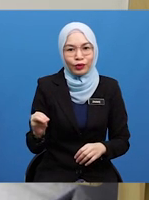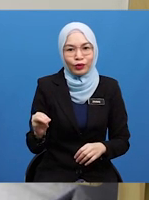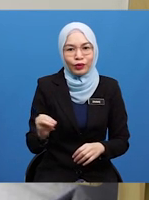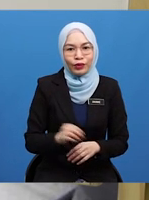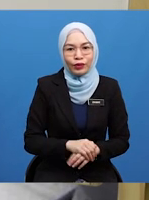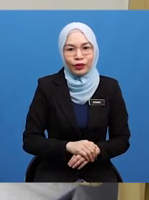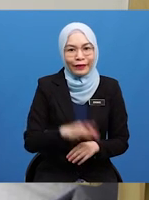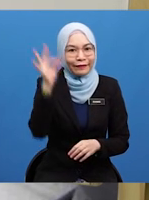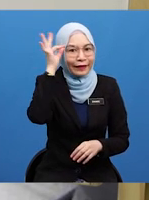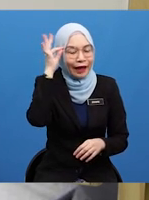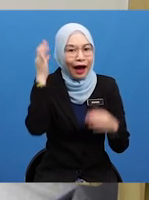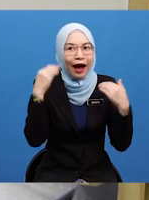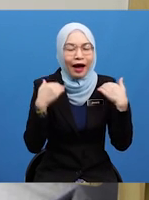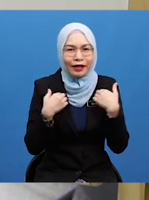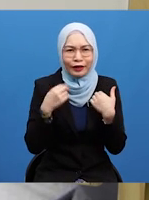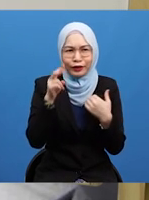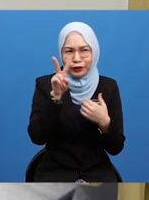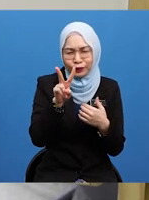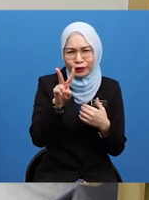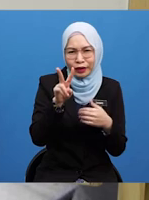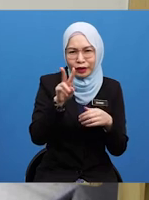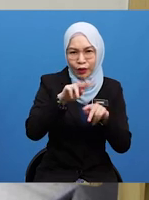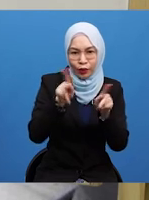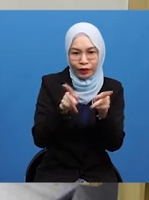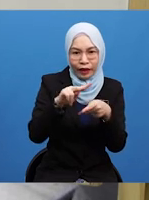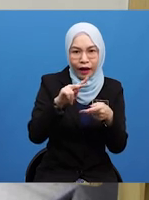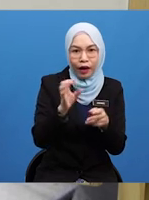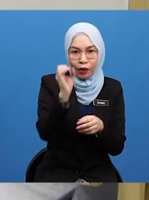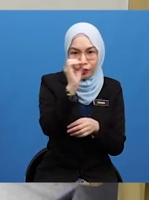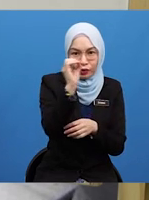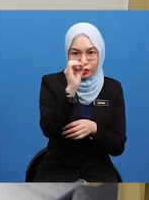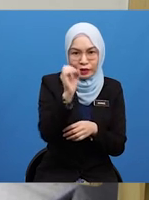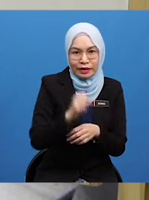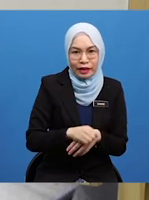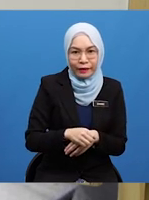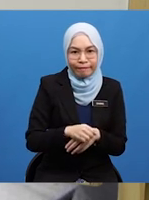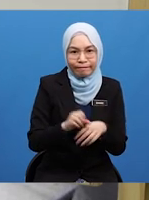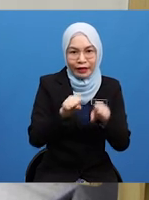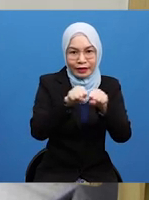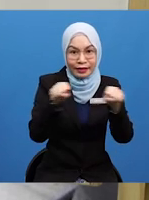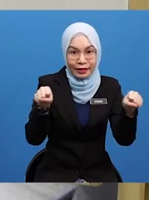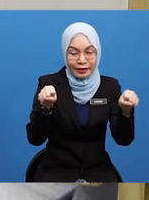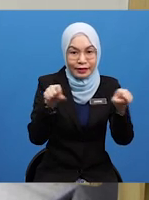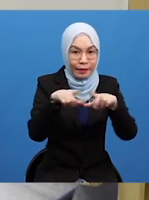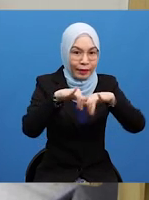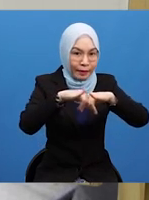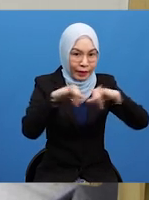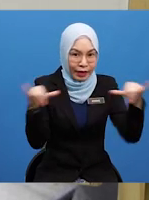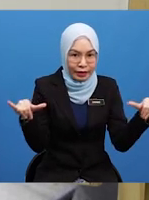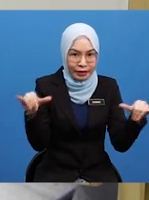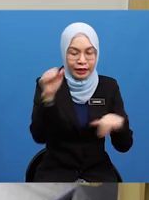kotak kosong yang berlainan saiz. Kotak A saiznya kecil, manakala kotak